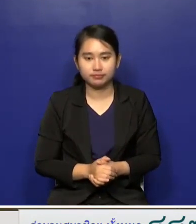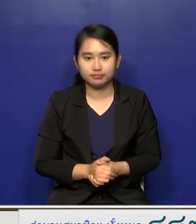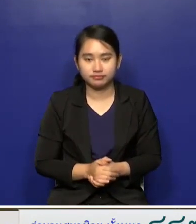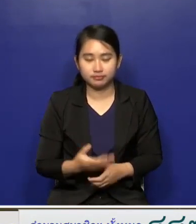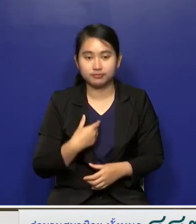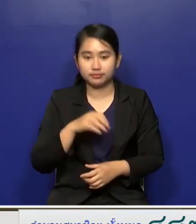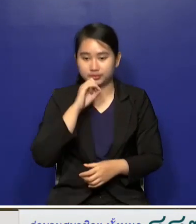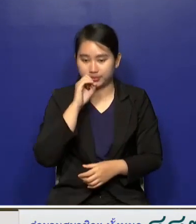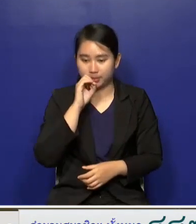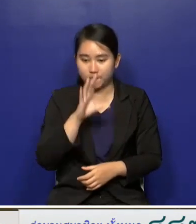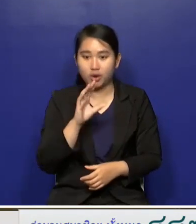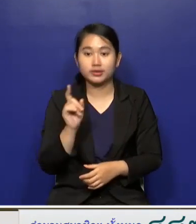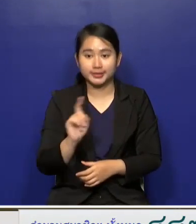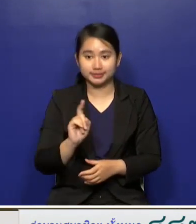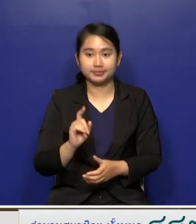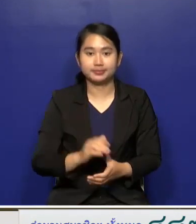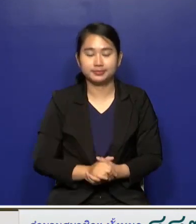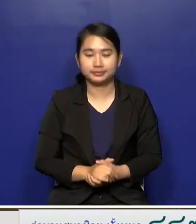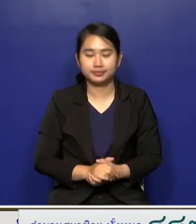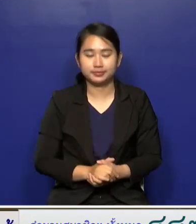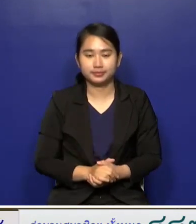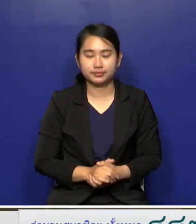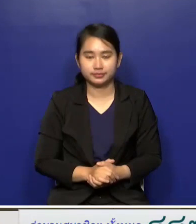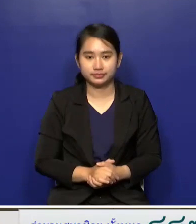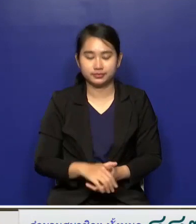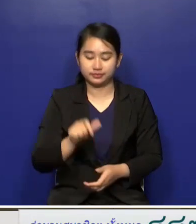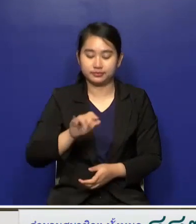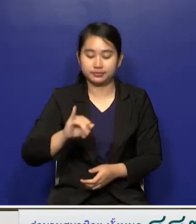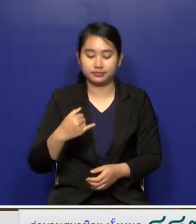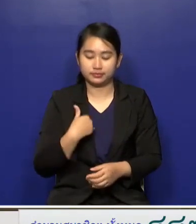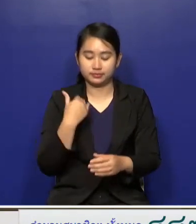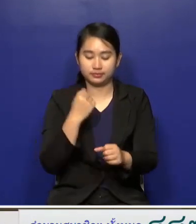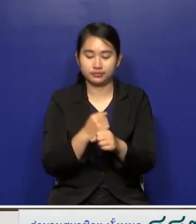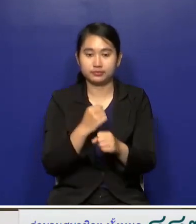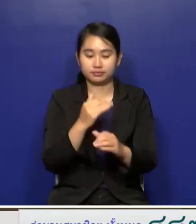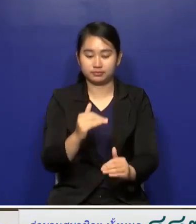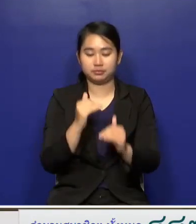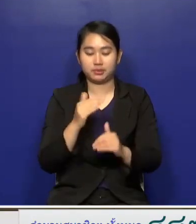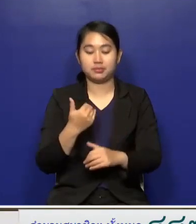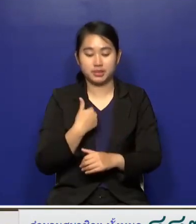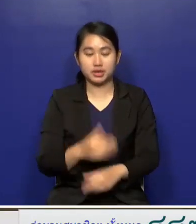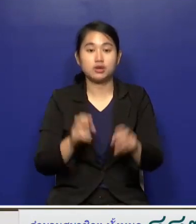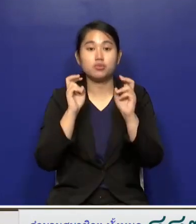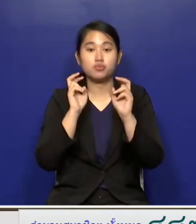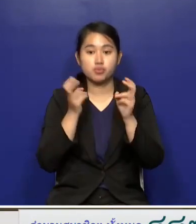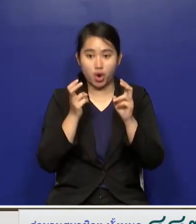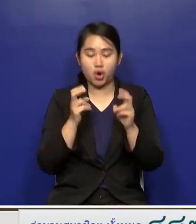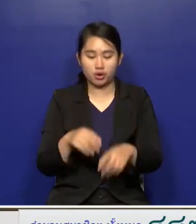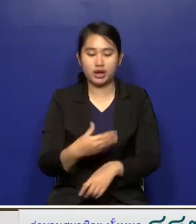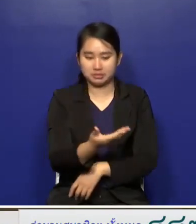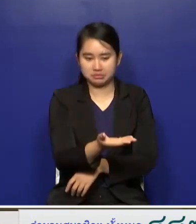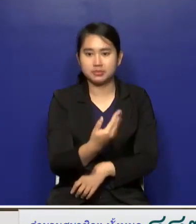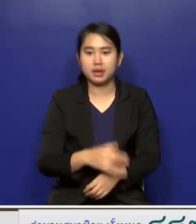ว่าในข้อจำกัดของท้องถิ่นเนี่ยมีมากมายไม่ว่าจะยัตติที่ท่านสมาชิ